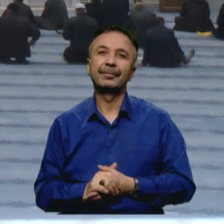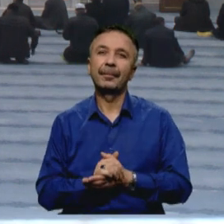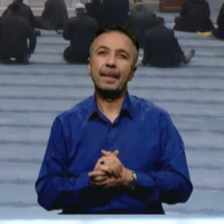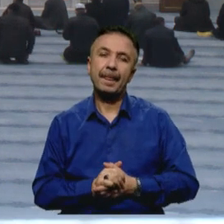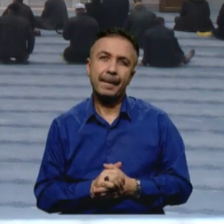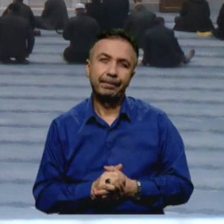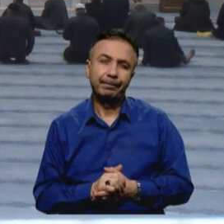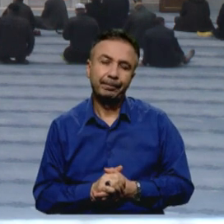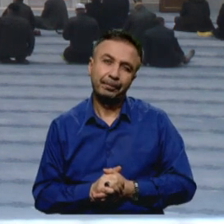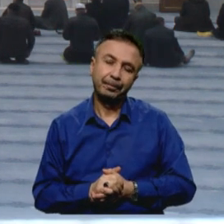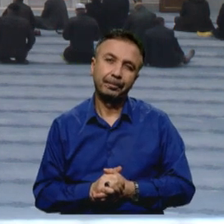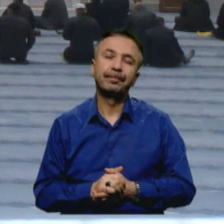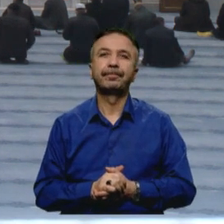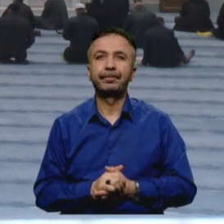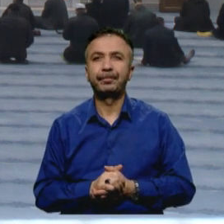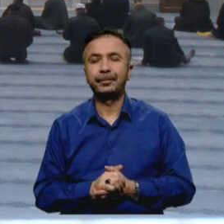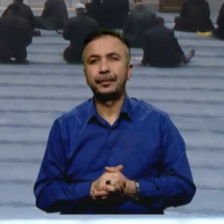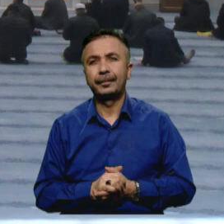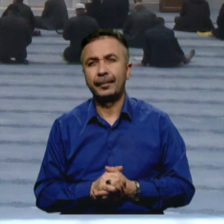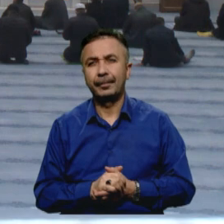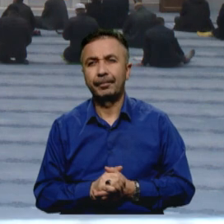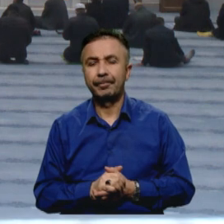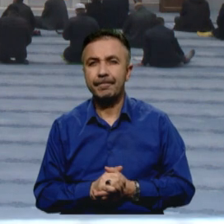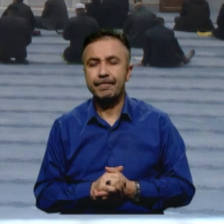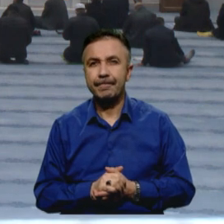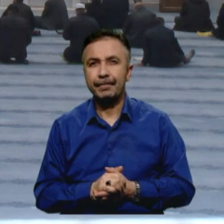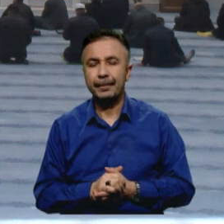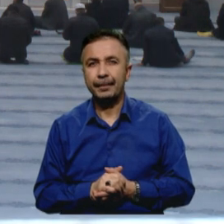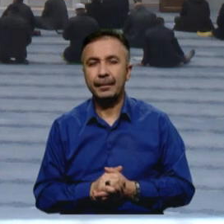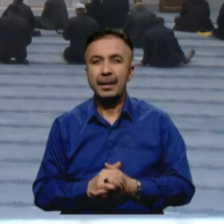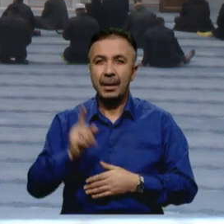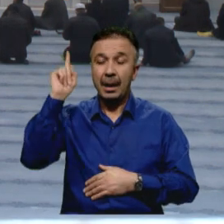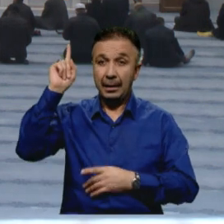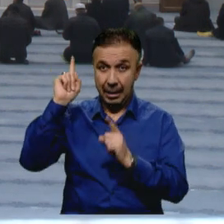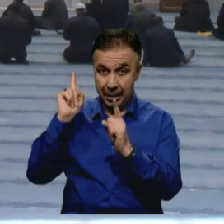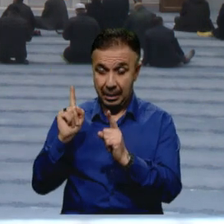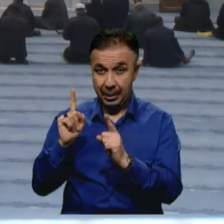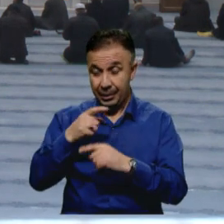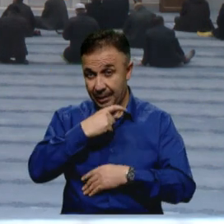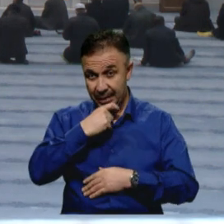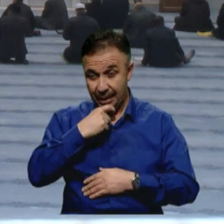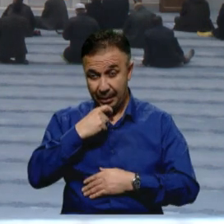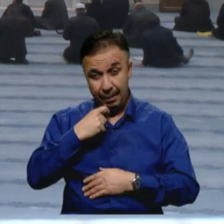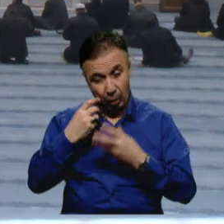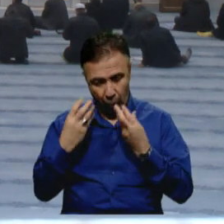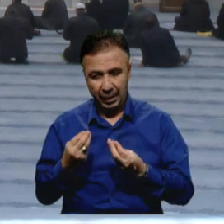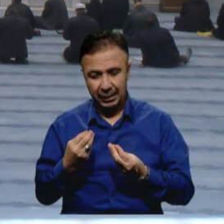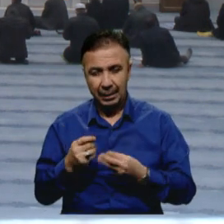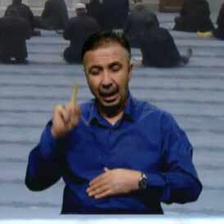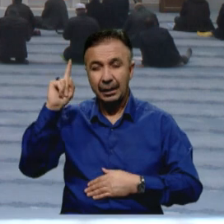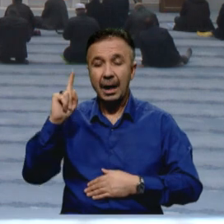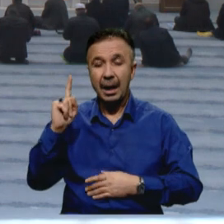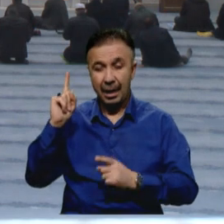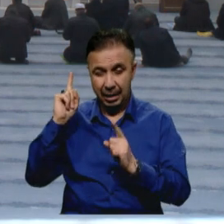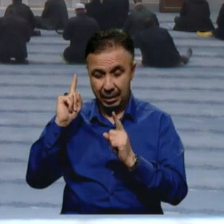ولرسوله ولأئمة المسلمين وعامتهم. Allah'a karşı samimiyettir. Allah'ın kitabı Kur'an-ı